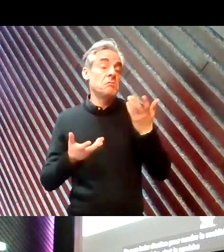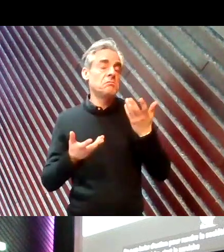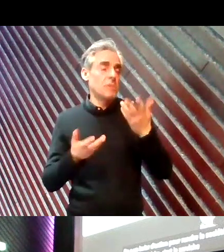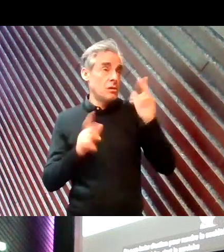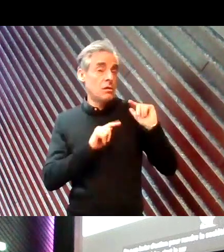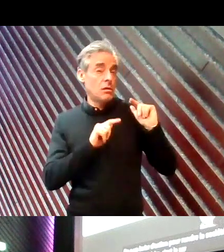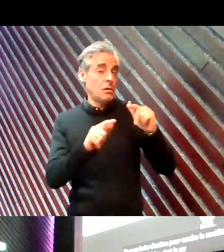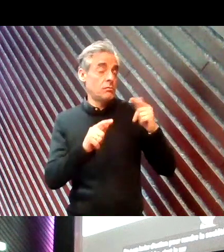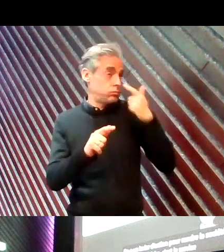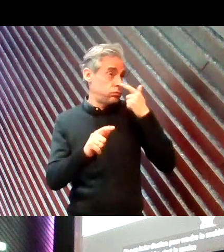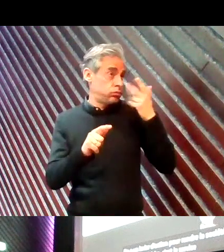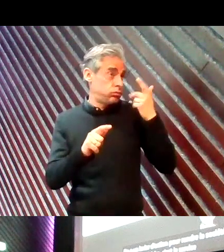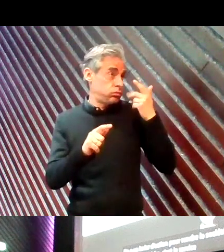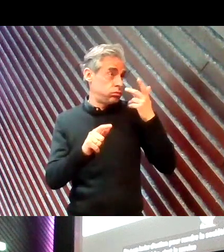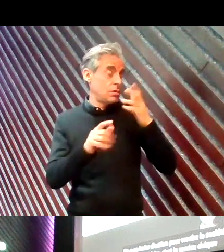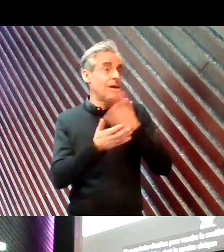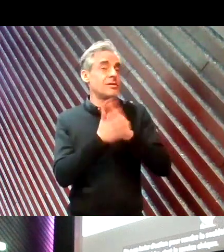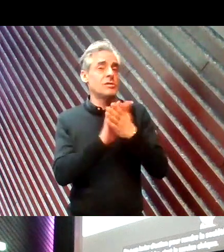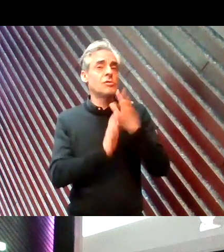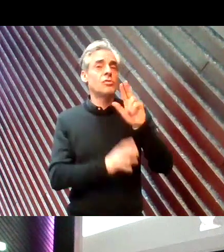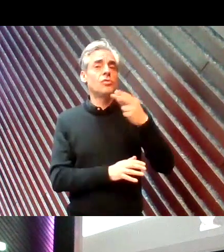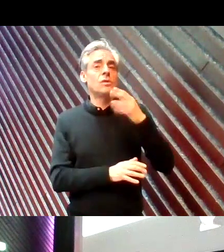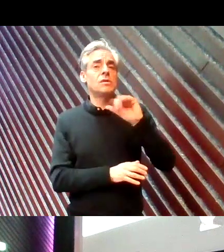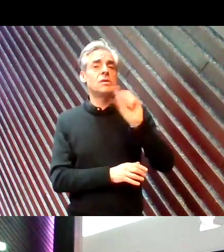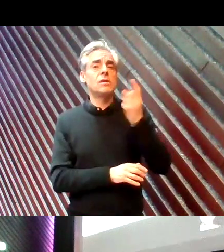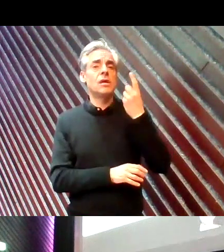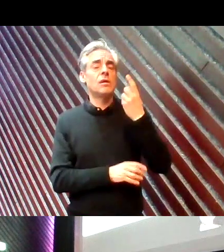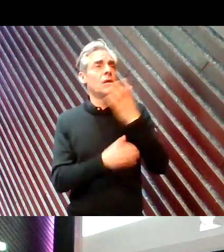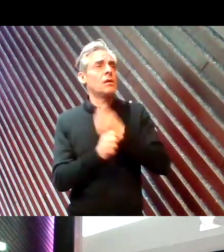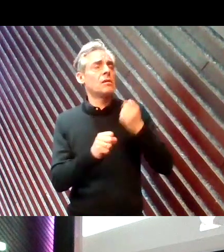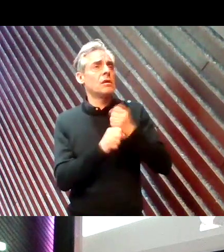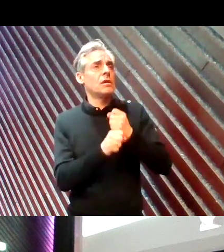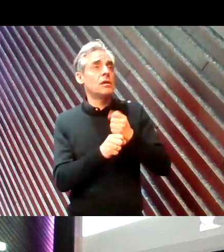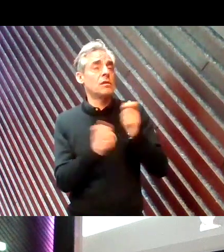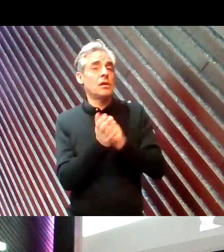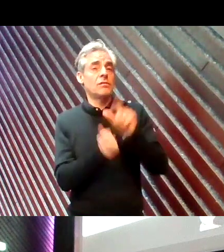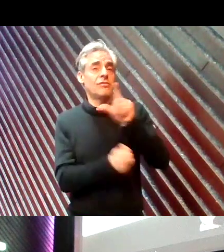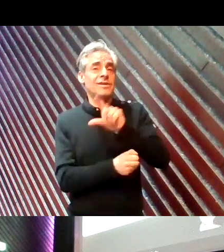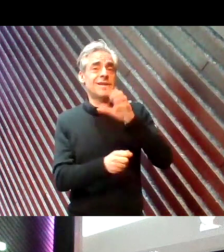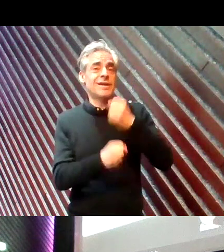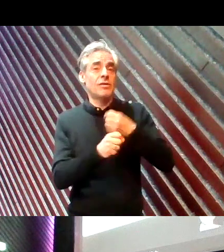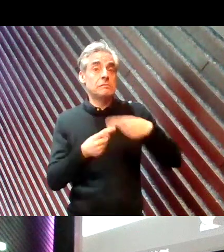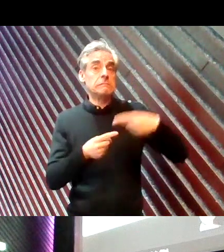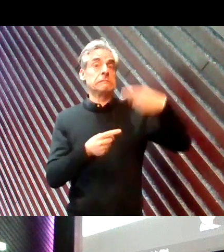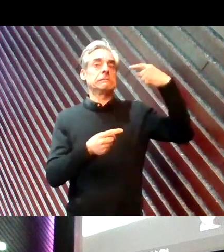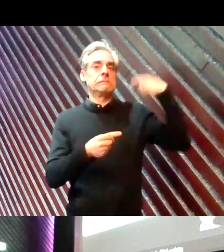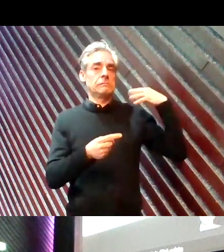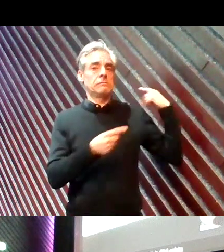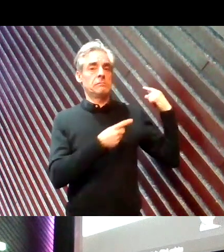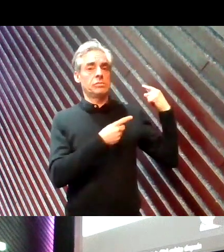existe maintenant, l'association Unicité existe maintenant depuis 25 ans. Elle a été,